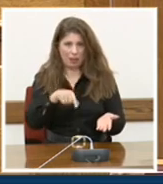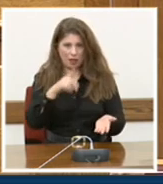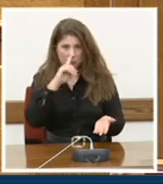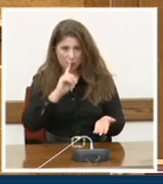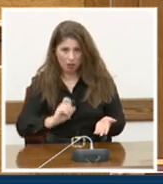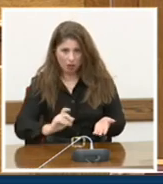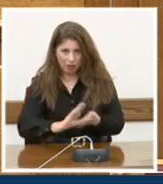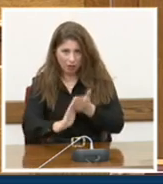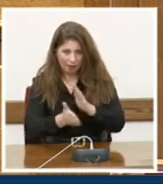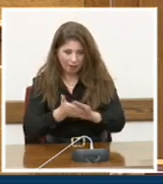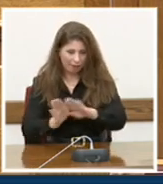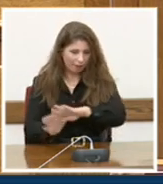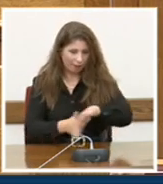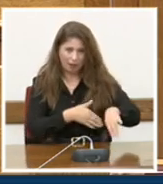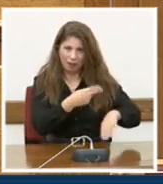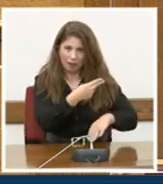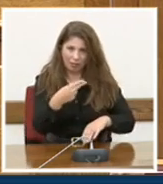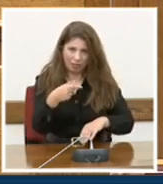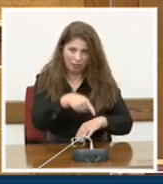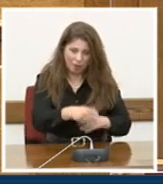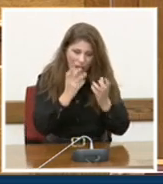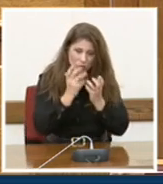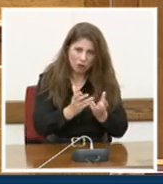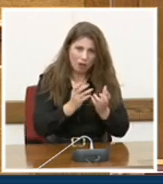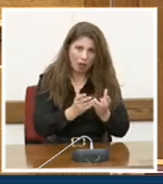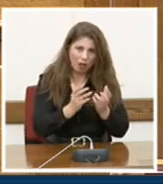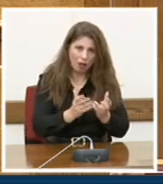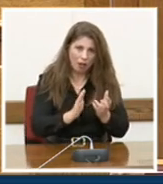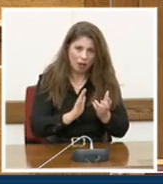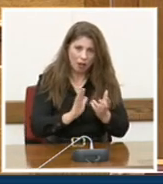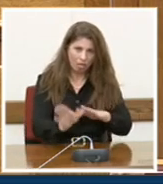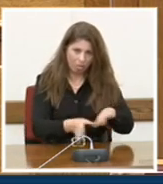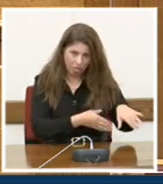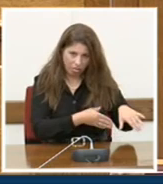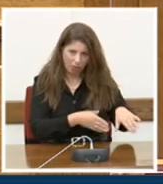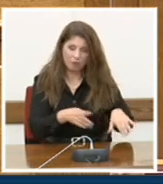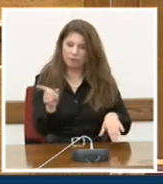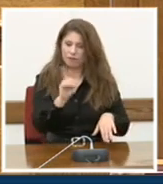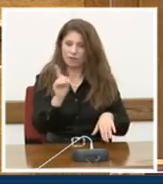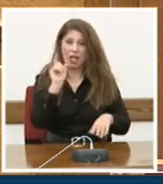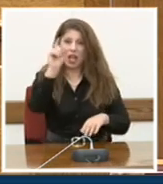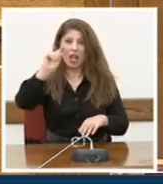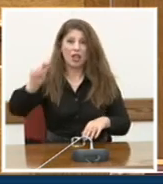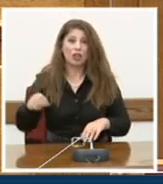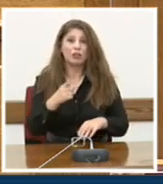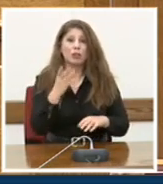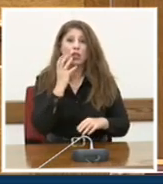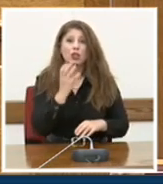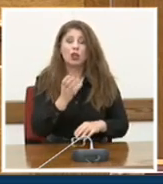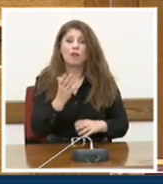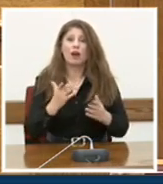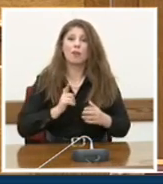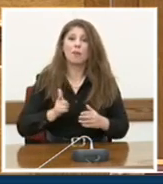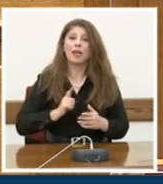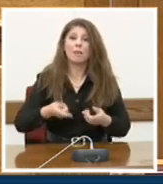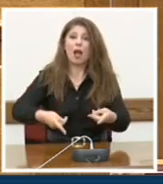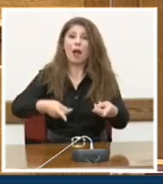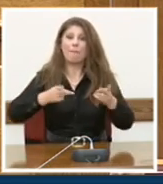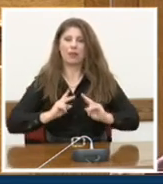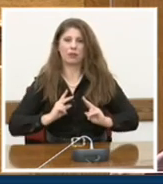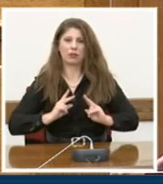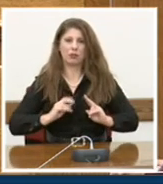ξεμπερδέψατε? Τα ερωτήματα είναι αμήλικτα και ζητούν απαντήσεις. Σε ό,τι μας αφορά, δεν τρέφουμε αυταπάτες